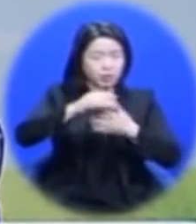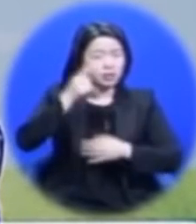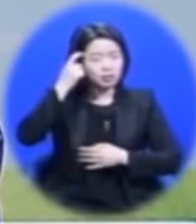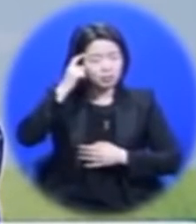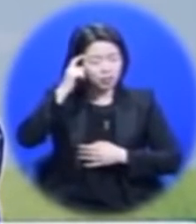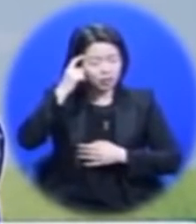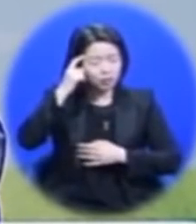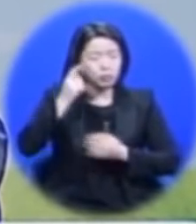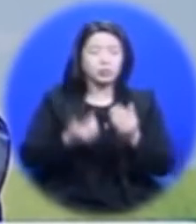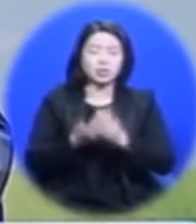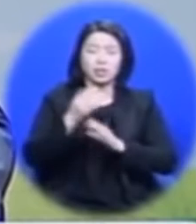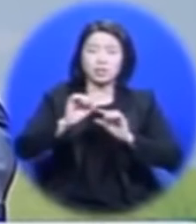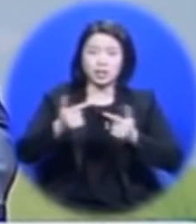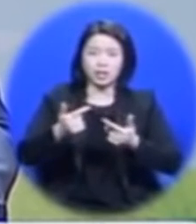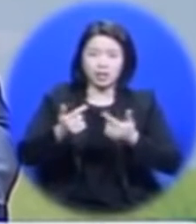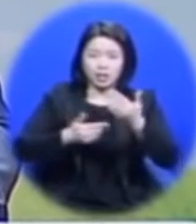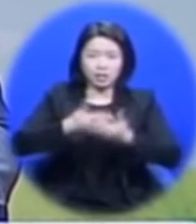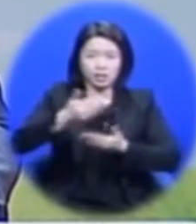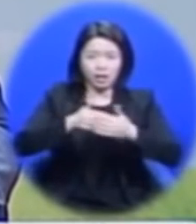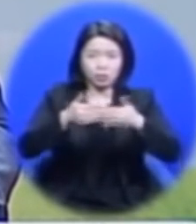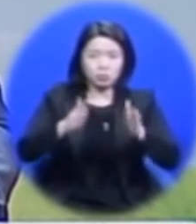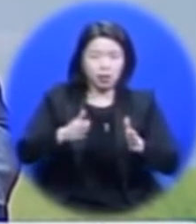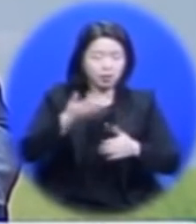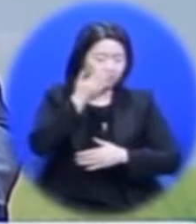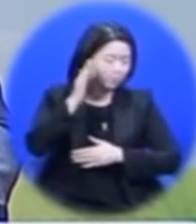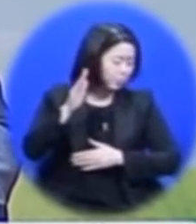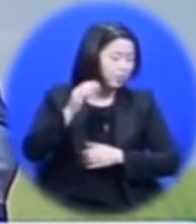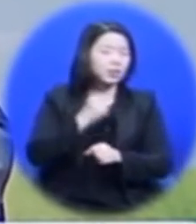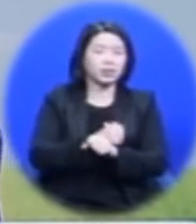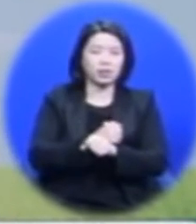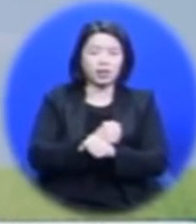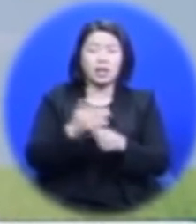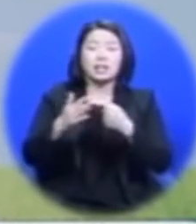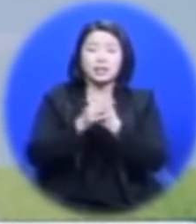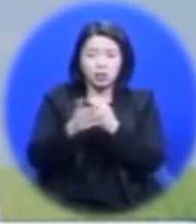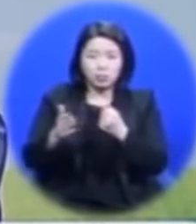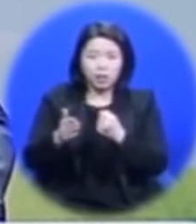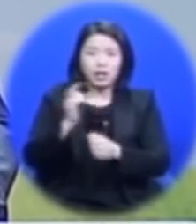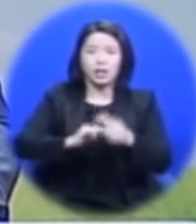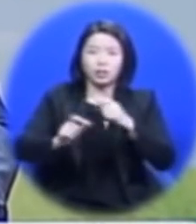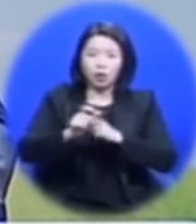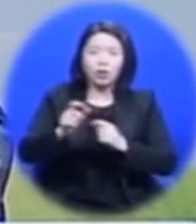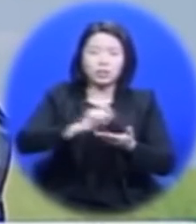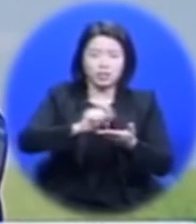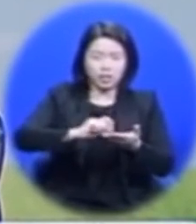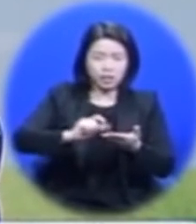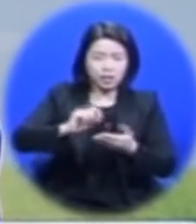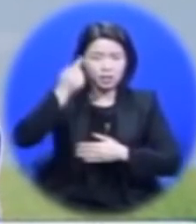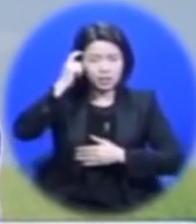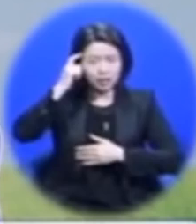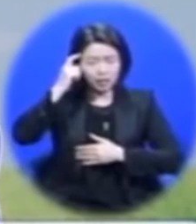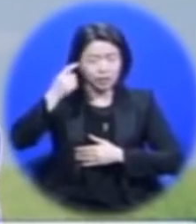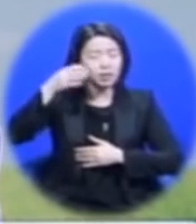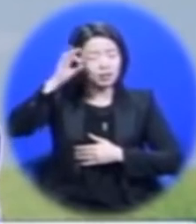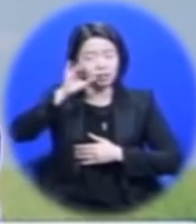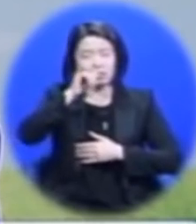의욕도 생기지 않아서 나눔 방을 외면했다. 그래서 더 써야겠다는 생각이